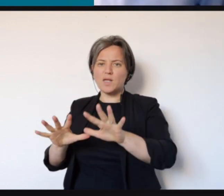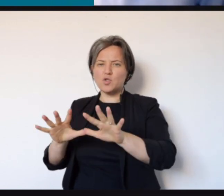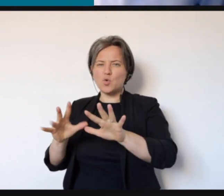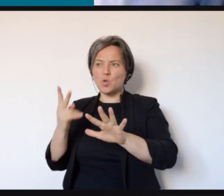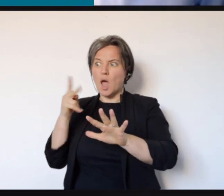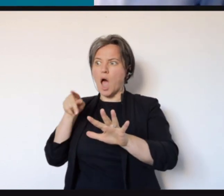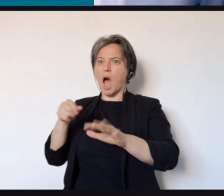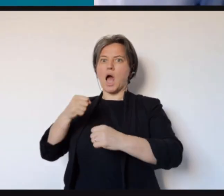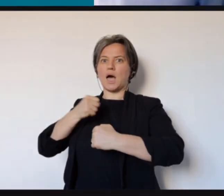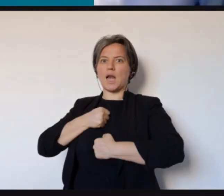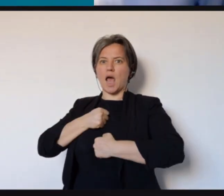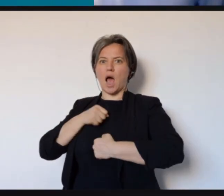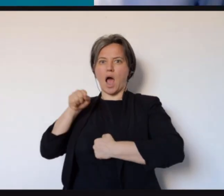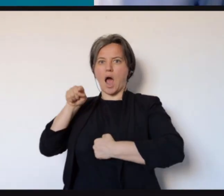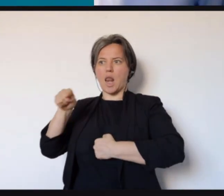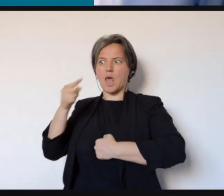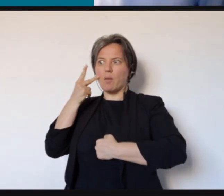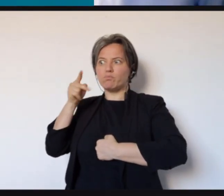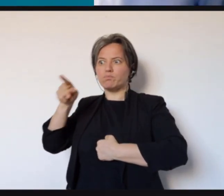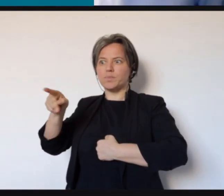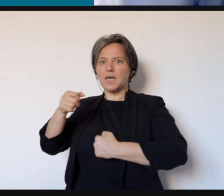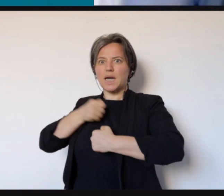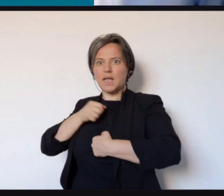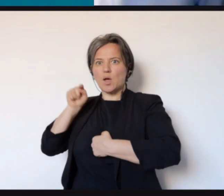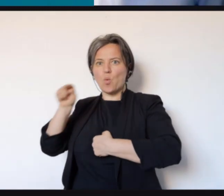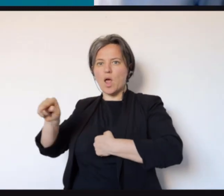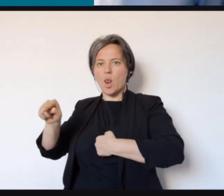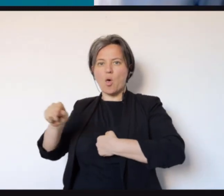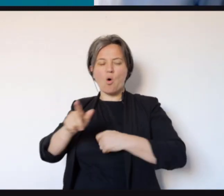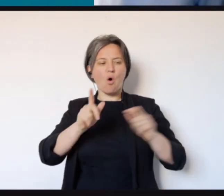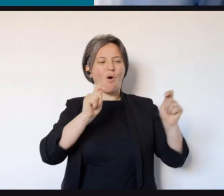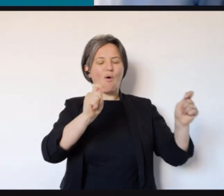reali. E quindi non ci fidavamo dei giornali,